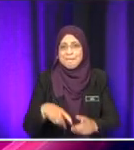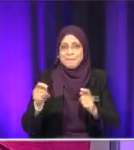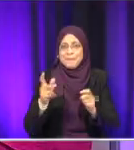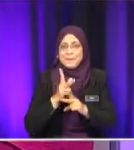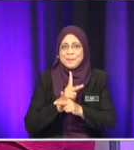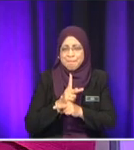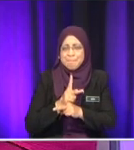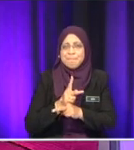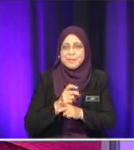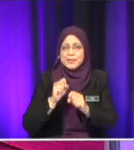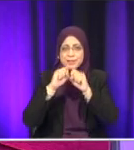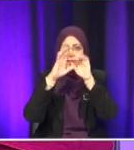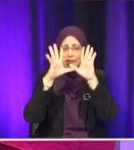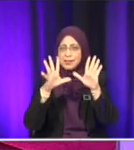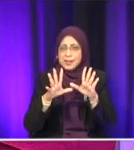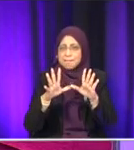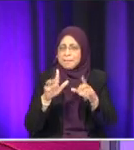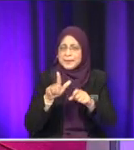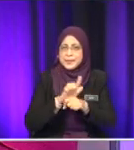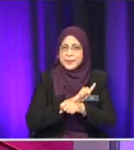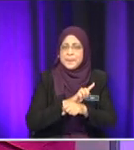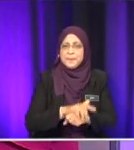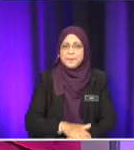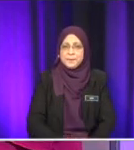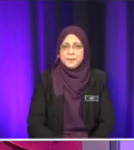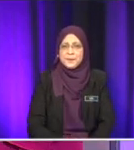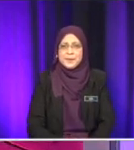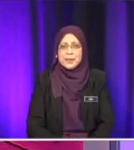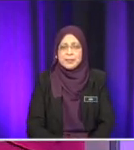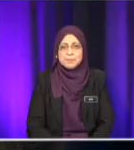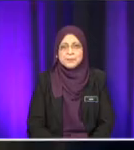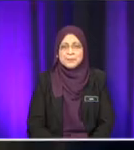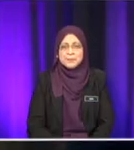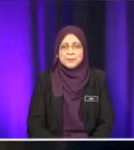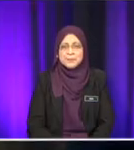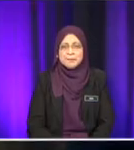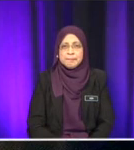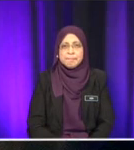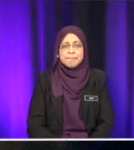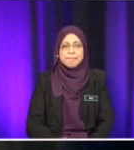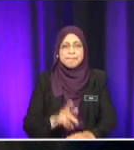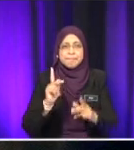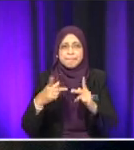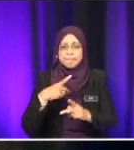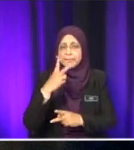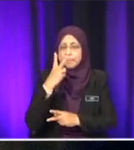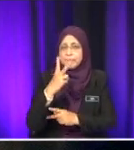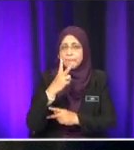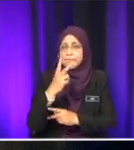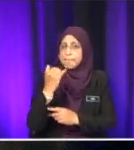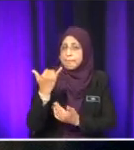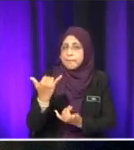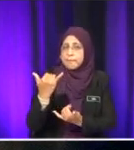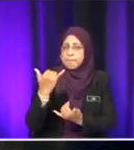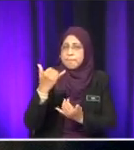penerangan yang saya rasa agak lengkap kalau kita lihat gak sini